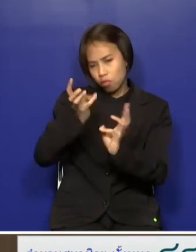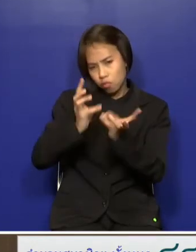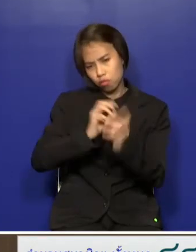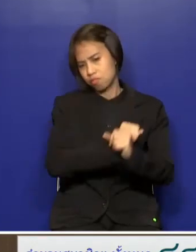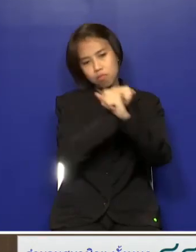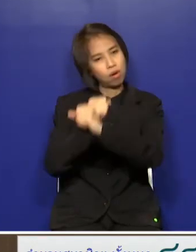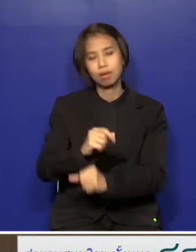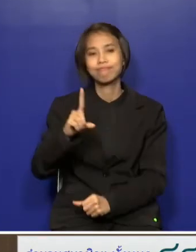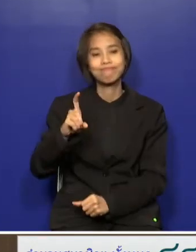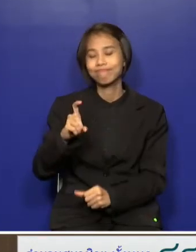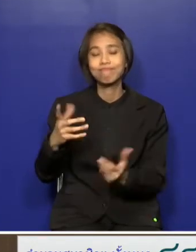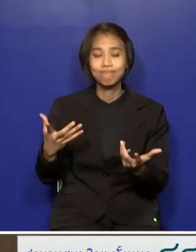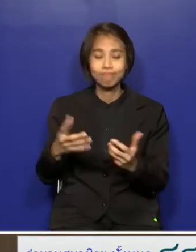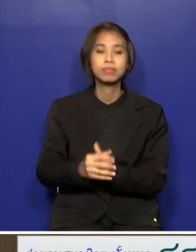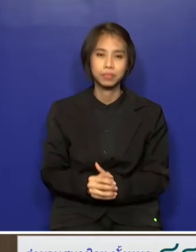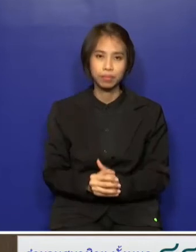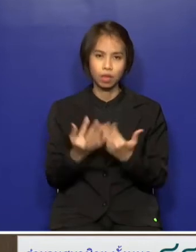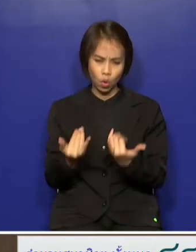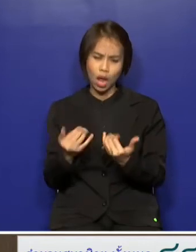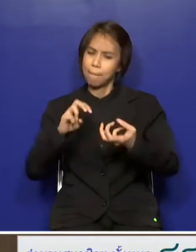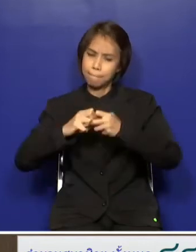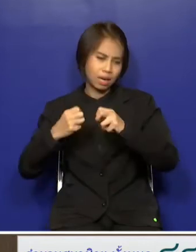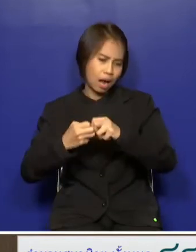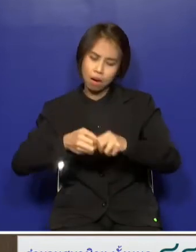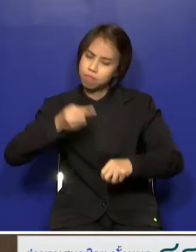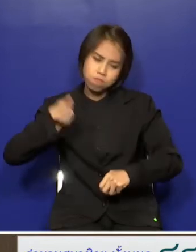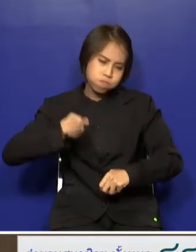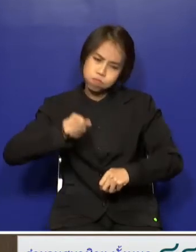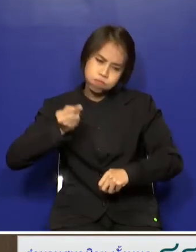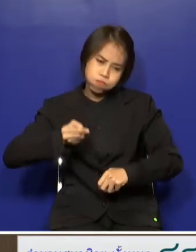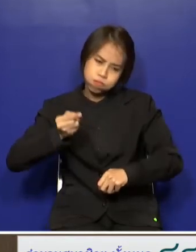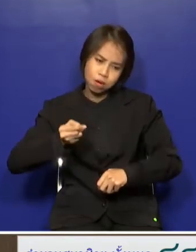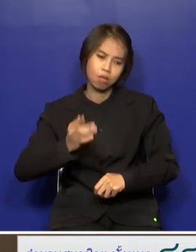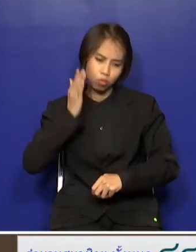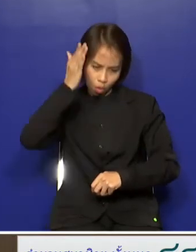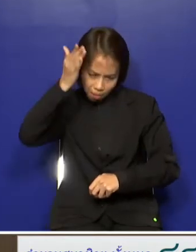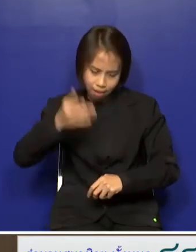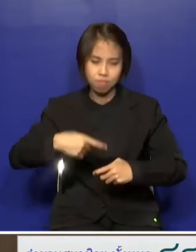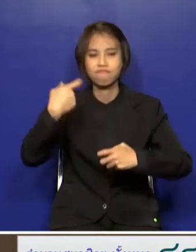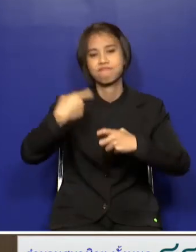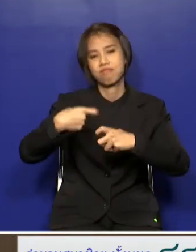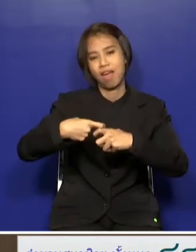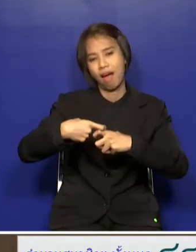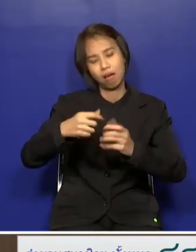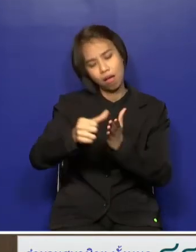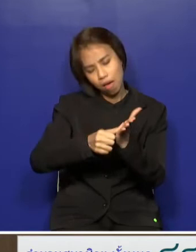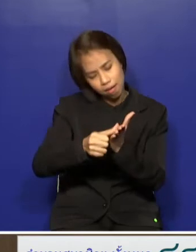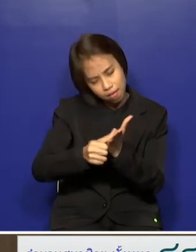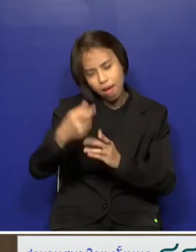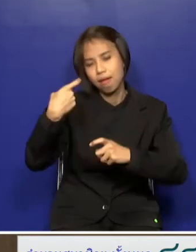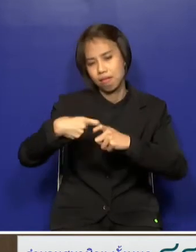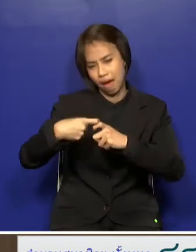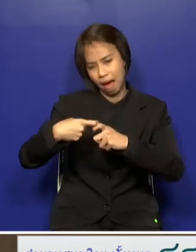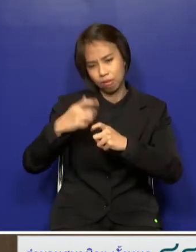ยซ้ำนะคะซึ่งยิ่งท่านปล่อยให้ปัญหานี้ยืดเยื้อต่อไปเนี่ยมันก็ยิ่งแก้ยากแล้วก็มีแต่จะหนักขึ้นทุกปีนะคะ